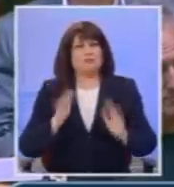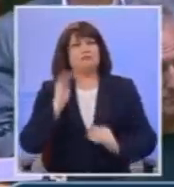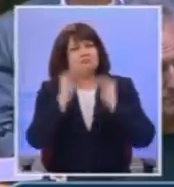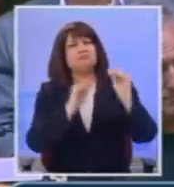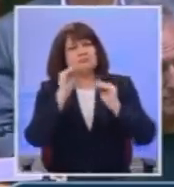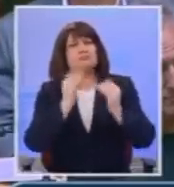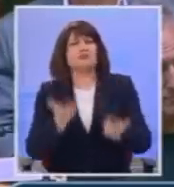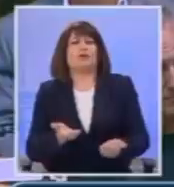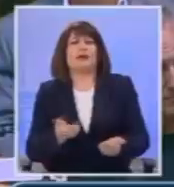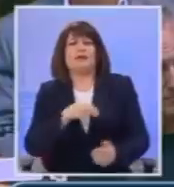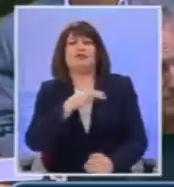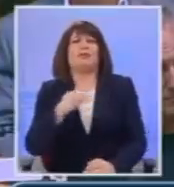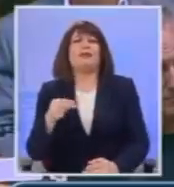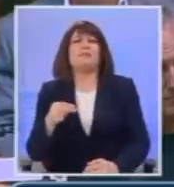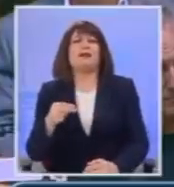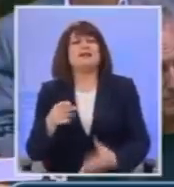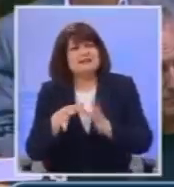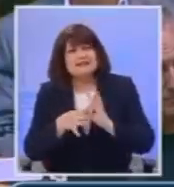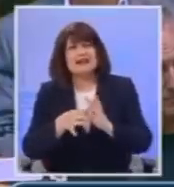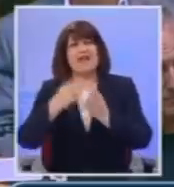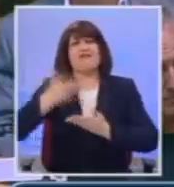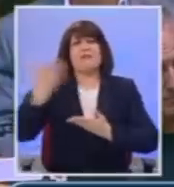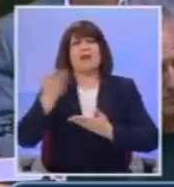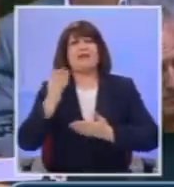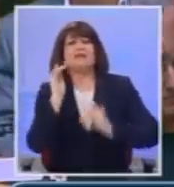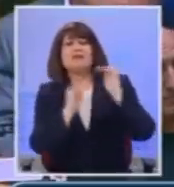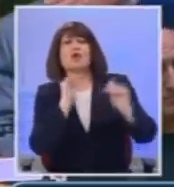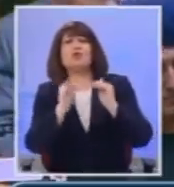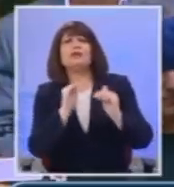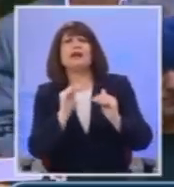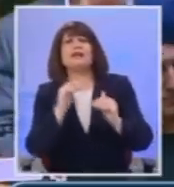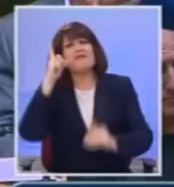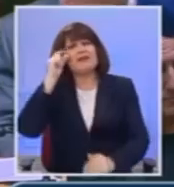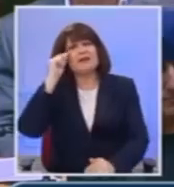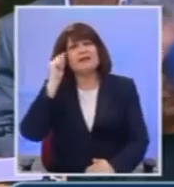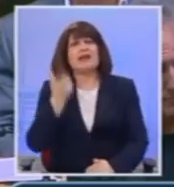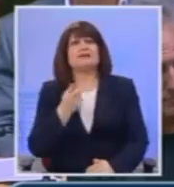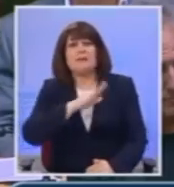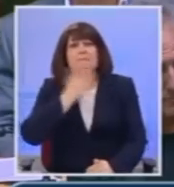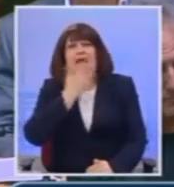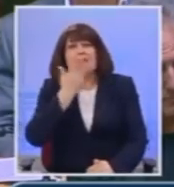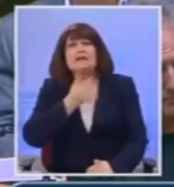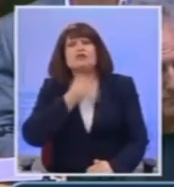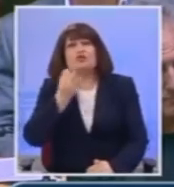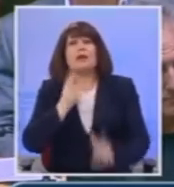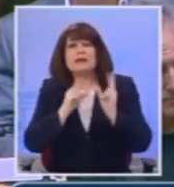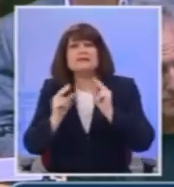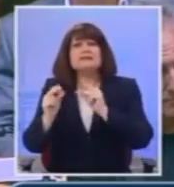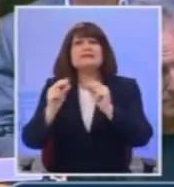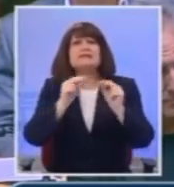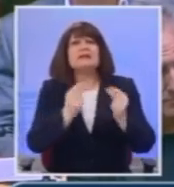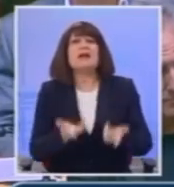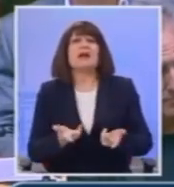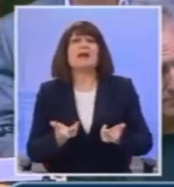κύριε Πρωθυπουργέ, το θέτουν συνέχεια οι εφημερίδες, το θέτουν συνέχεια οι φοιτητές και οι μαθητές, το συζητούν